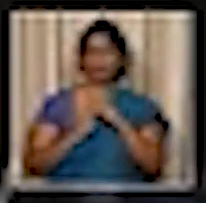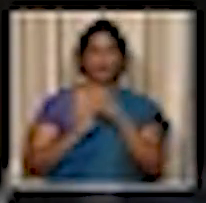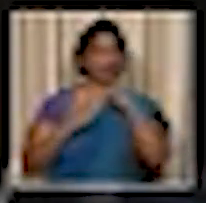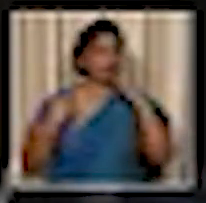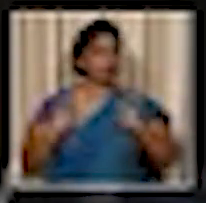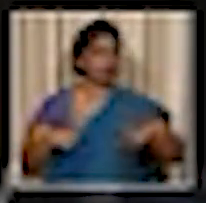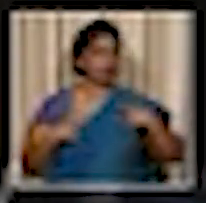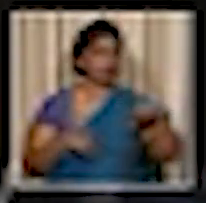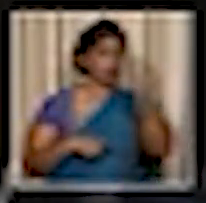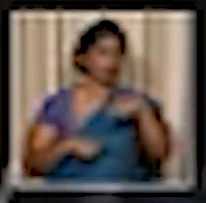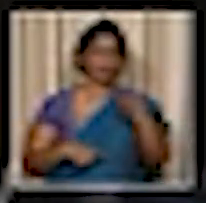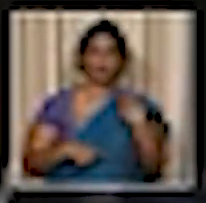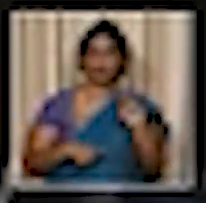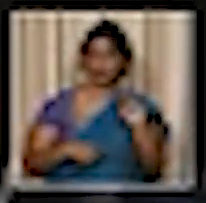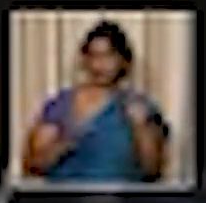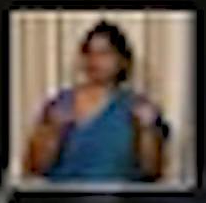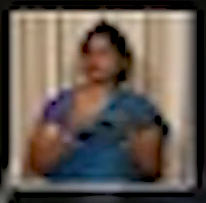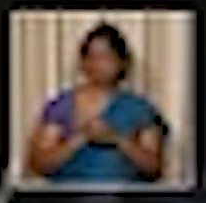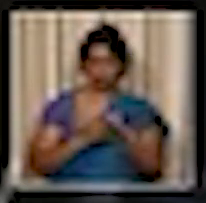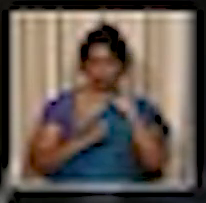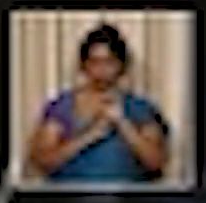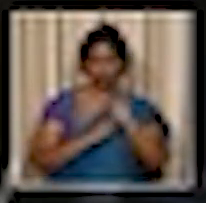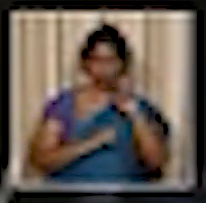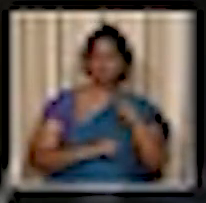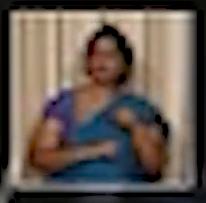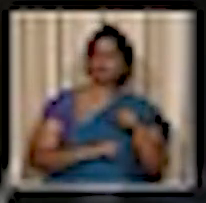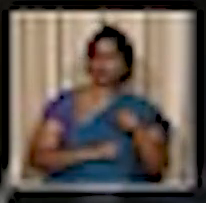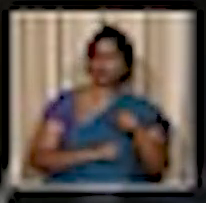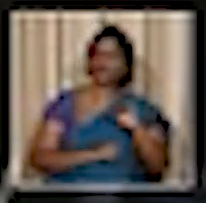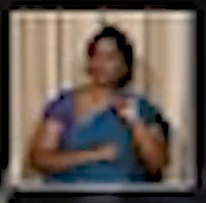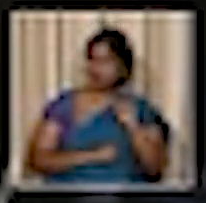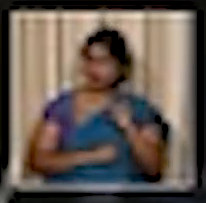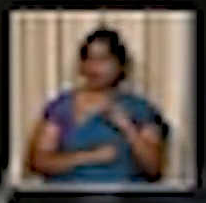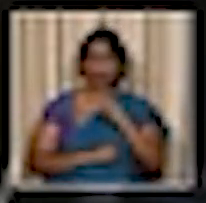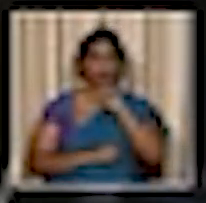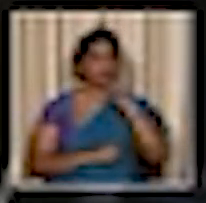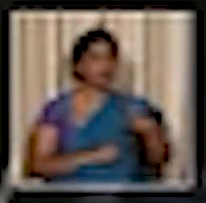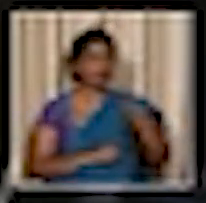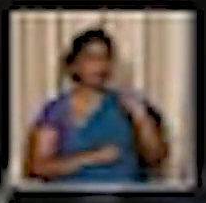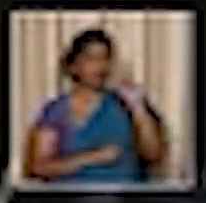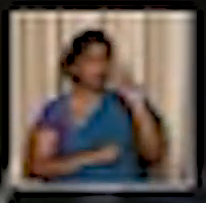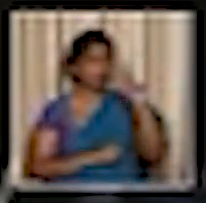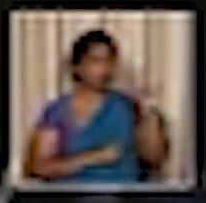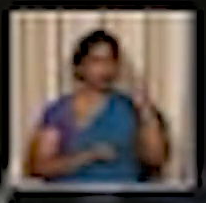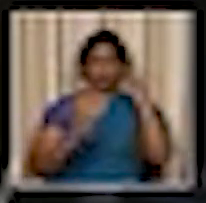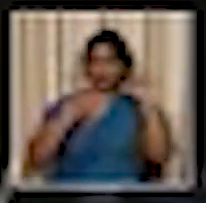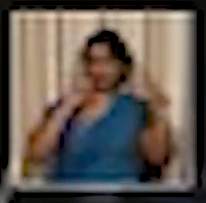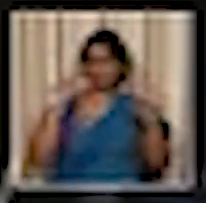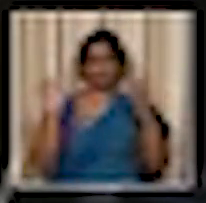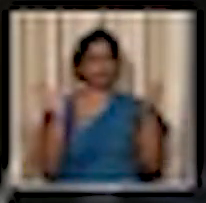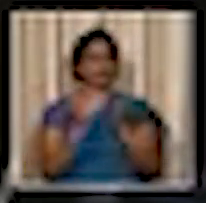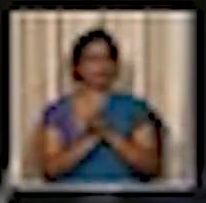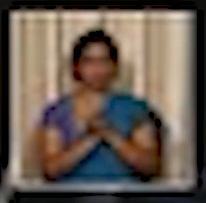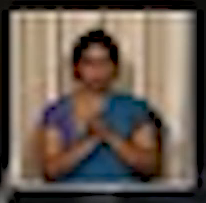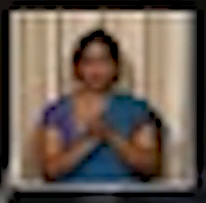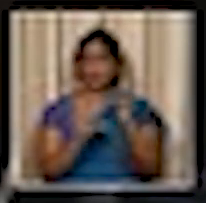නීතිඥවරුන් 20 පමණ එකතුව ප්‍රකාශයක් කරමින් යම් යම් විනිසුරුවරුන්ගේ නම් පවා ඊට පටබැඳීම හරහා